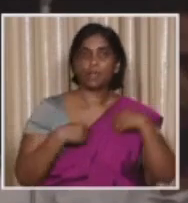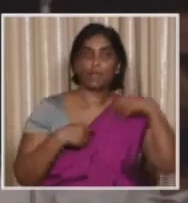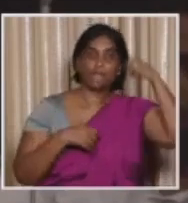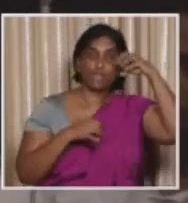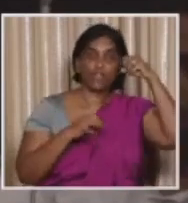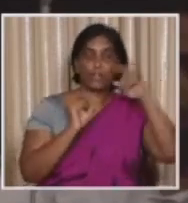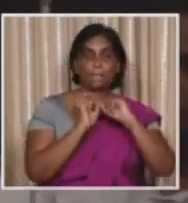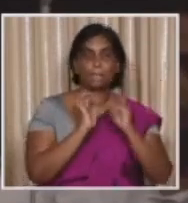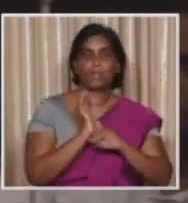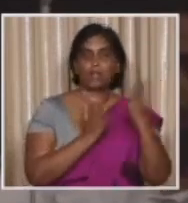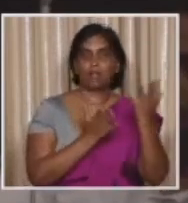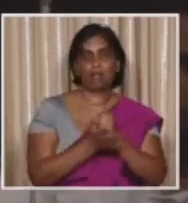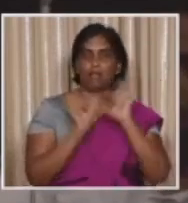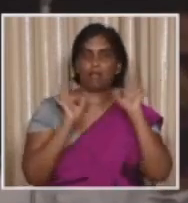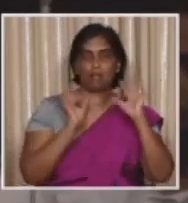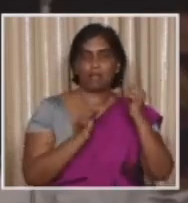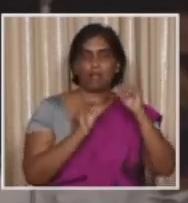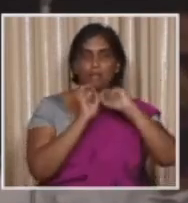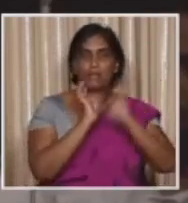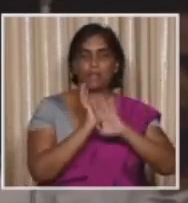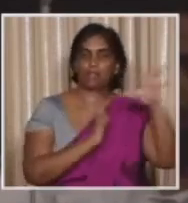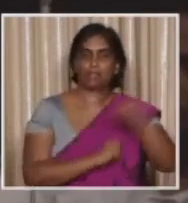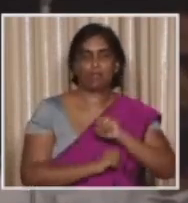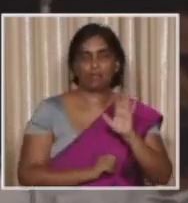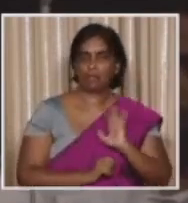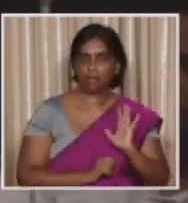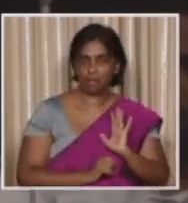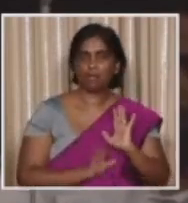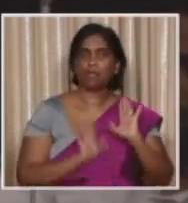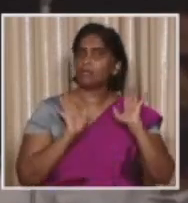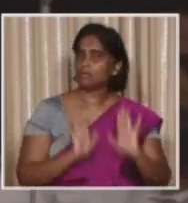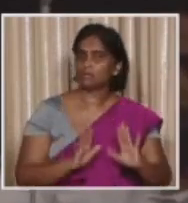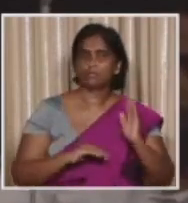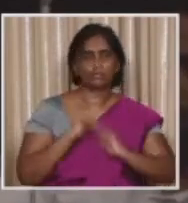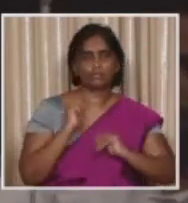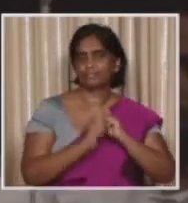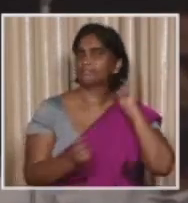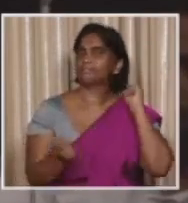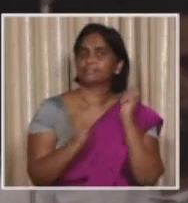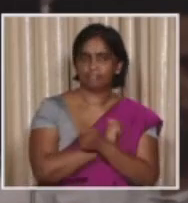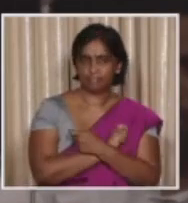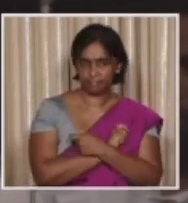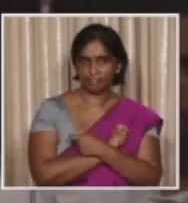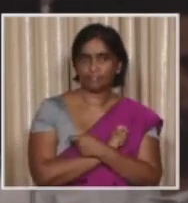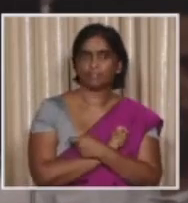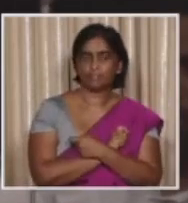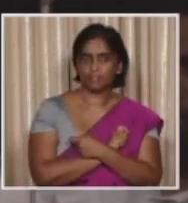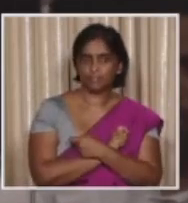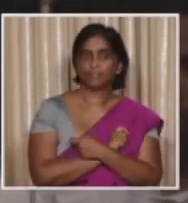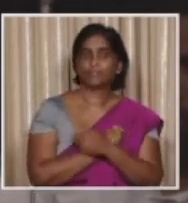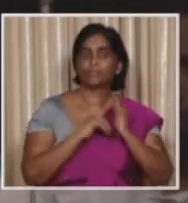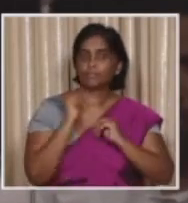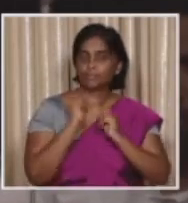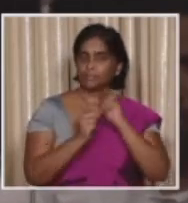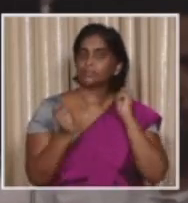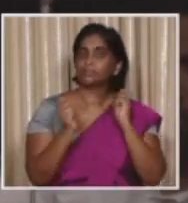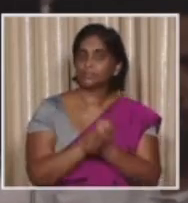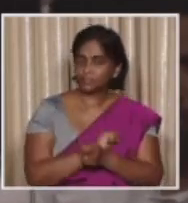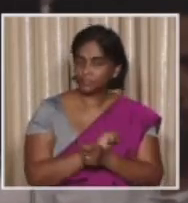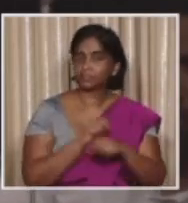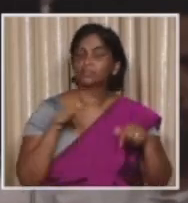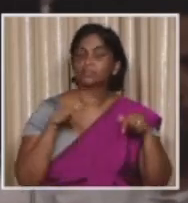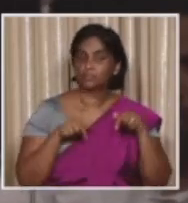බිල අය කරගන්නෙත් නැහැ කියලා. එහෙම දැනුත් තිබුණා. නමුත් අපි ක්‍රියාවලිය වෙනස් කරන්න සිද්ධ වුණා. අපි ක්‍රියාවලිය වෙනස් කරලා